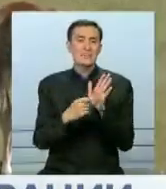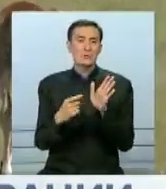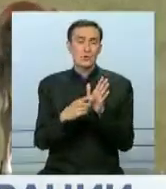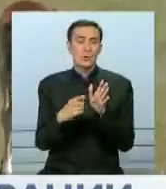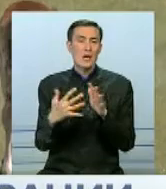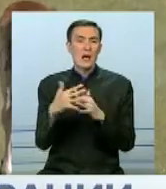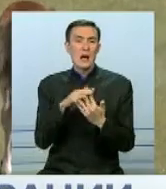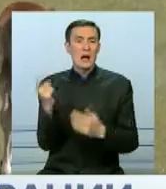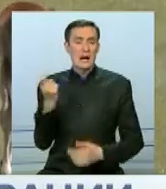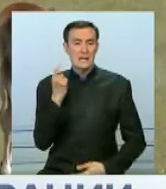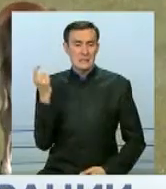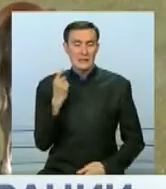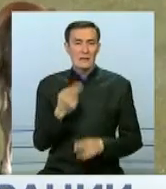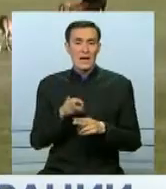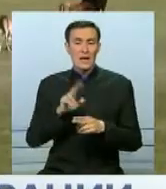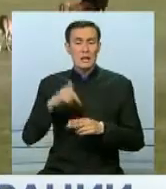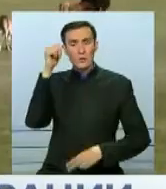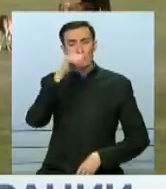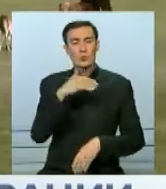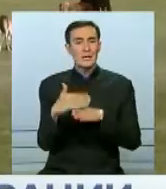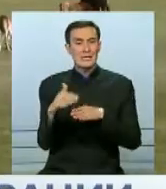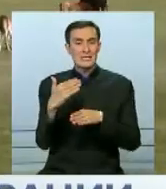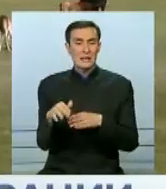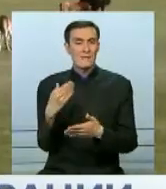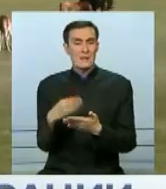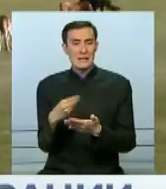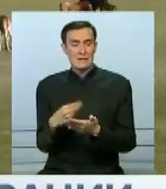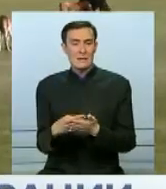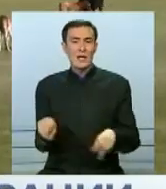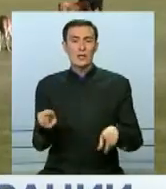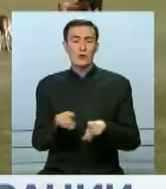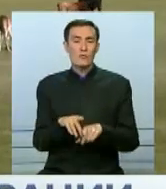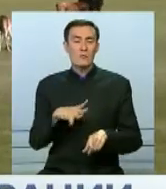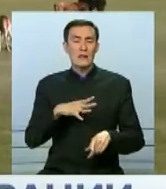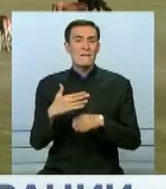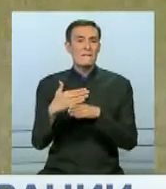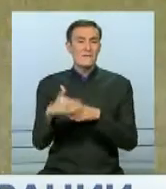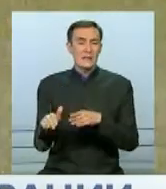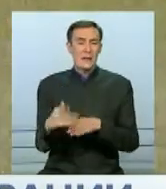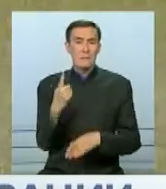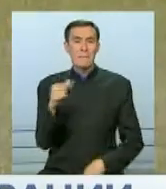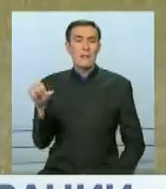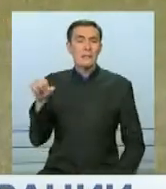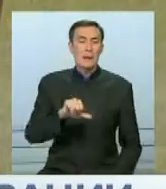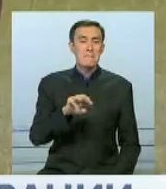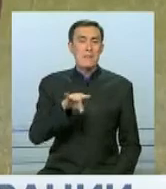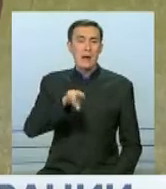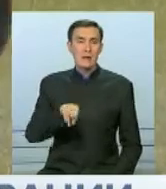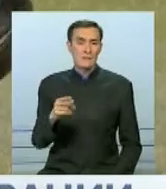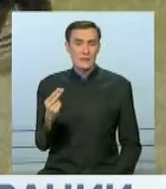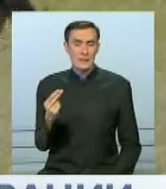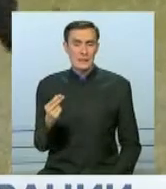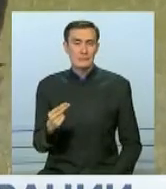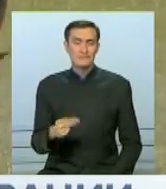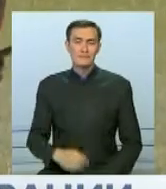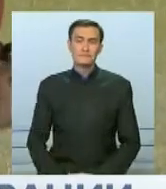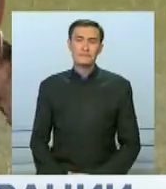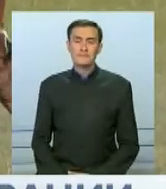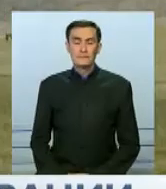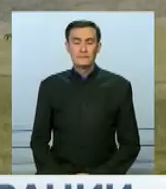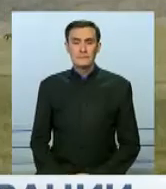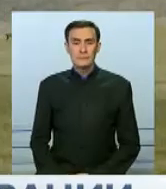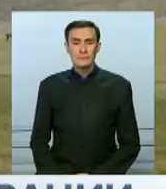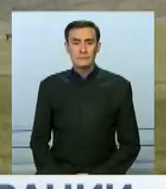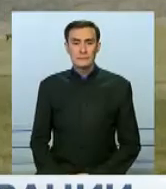подсобных хозяйств. В этом году на кредитное финансирование подобных СПК в регионе выделено 1,5 миллиарда тенге. Юлана Чаус, Василий Савкин,